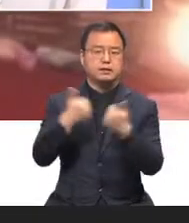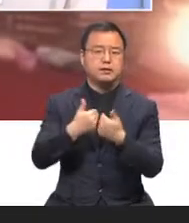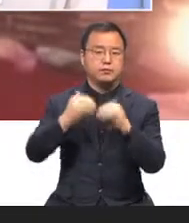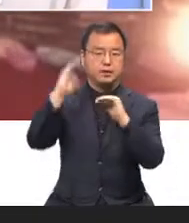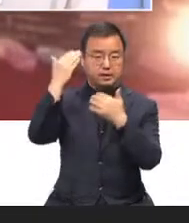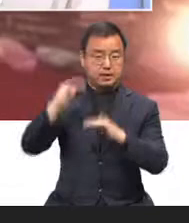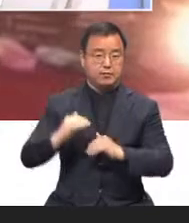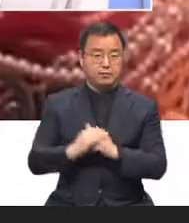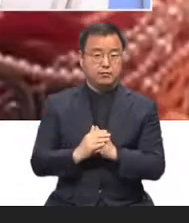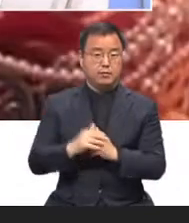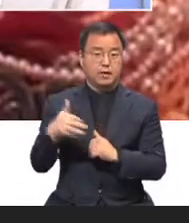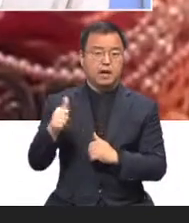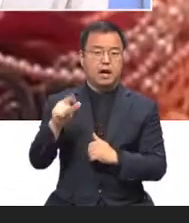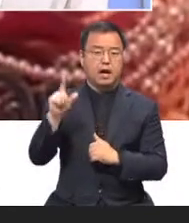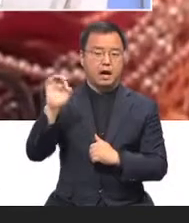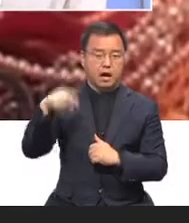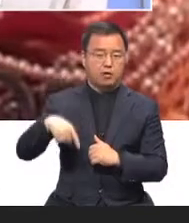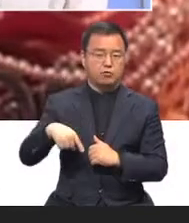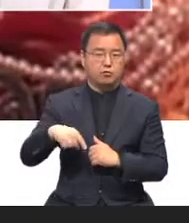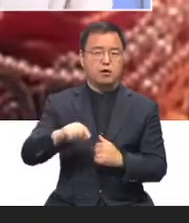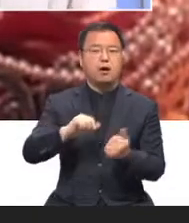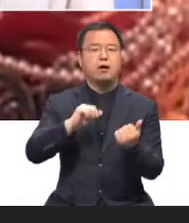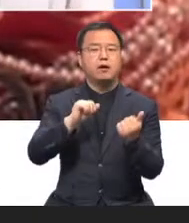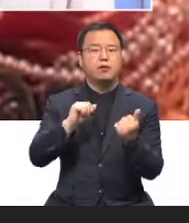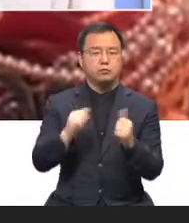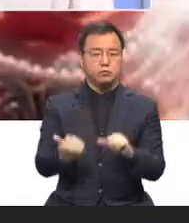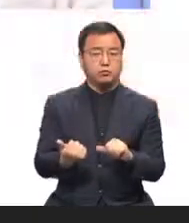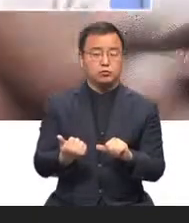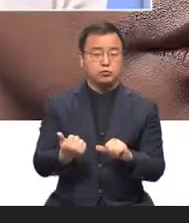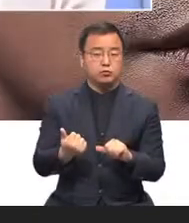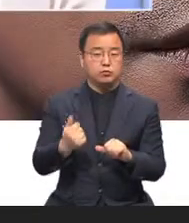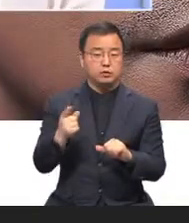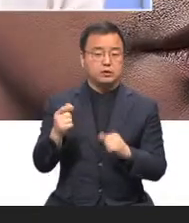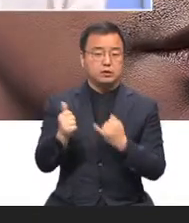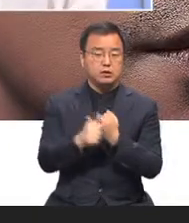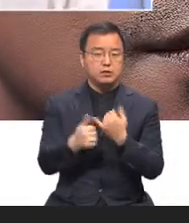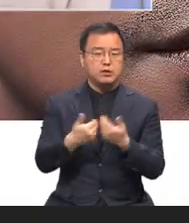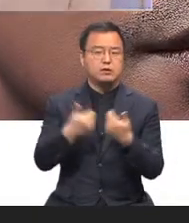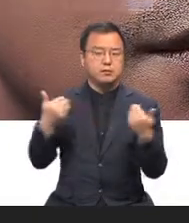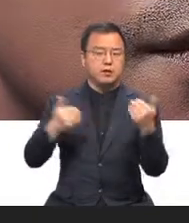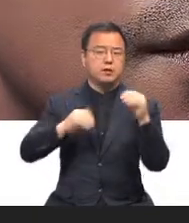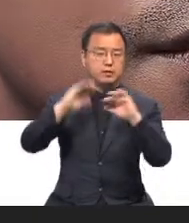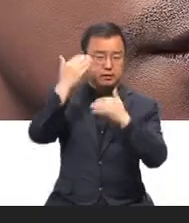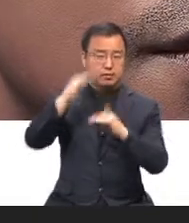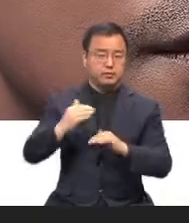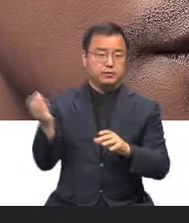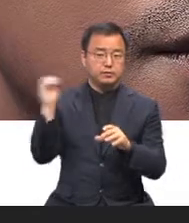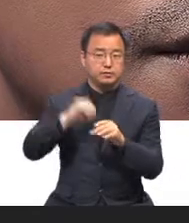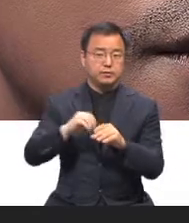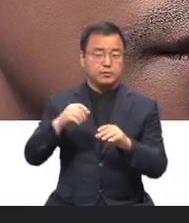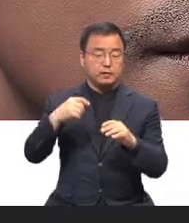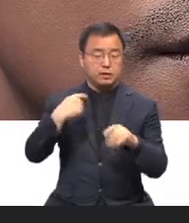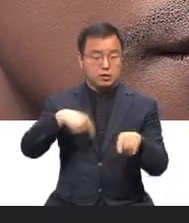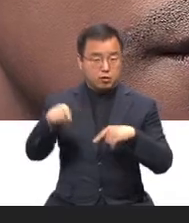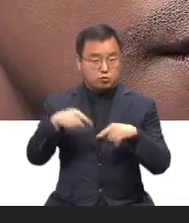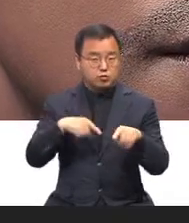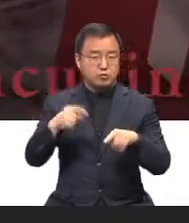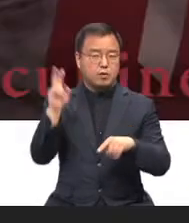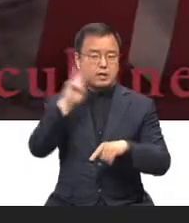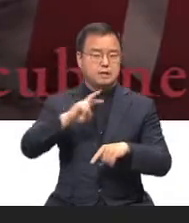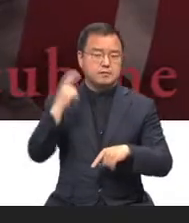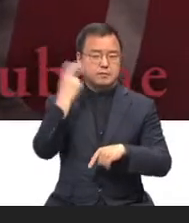여기서 이제 한국 앞에 하고 연인과 이건 않은 내용을 다루고 있습니다 어 연출 과 음악감독이 매우 유명하신 분들인데